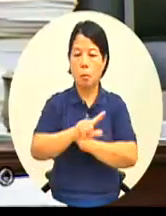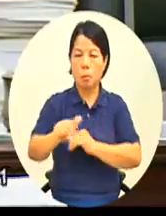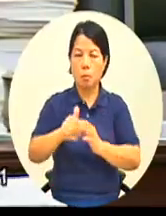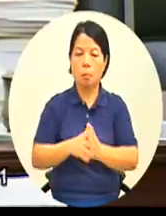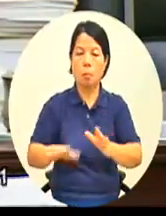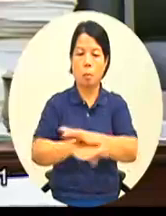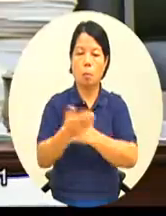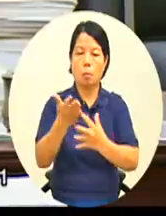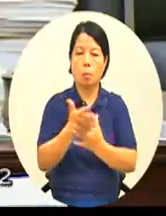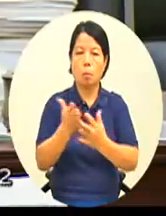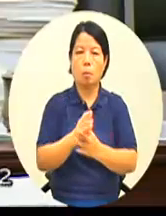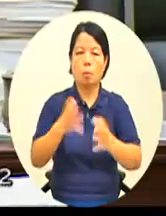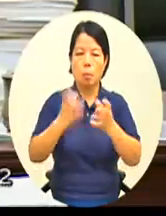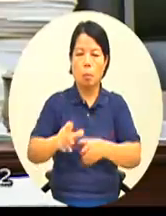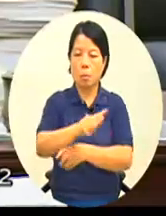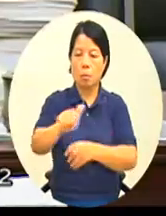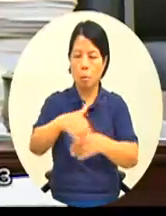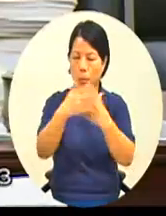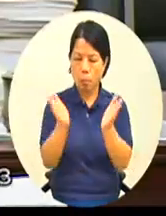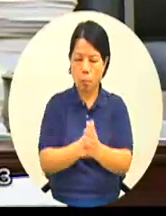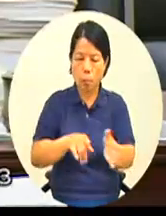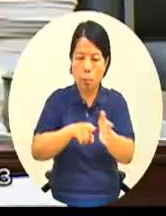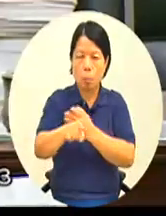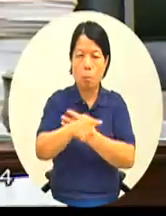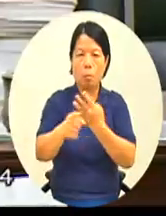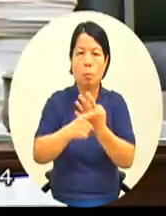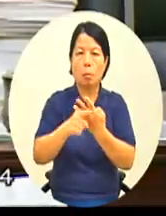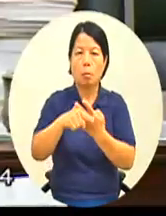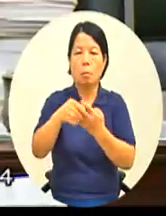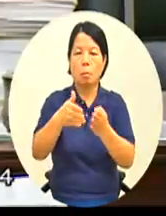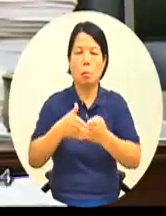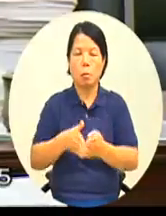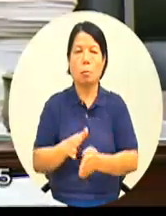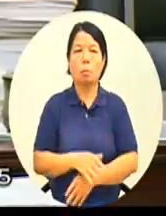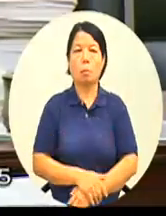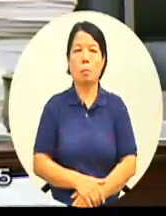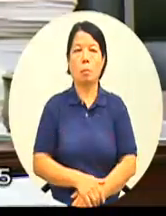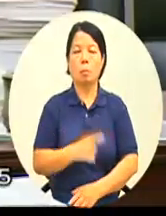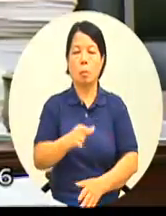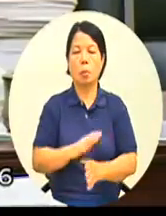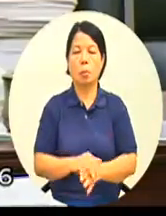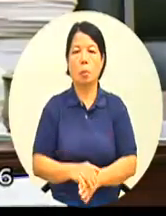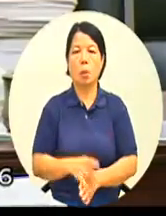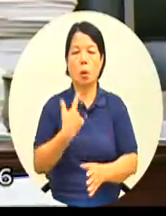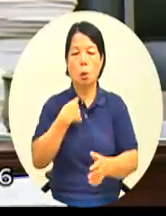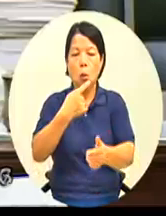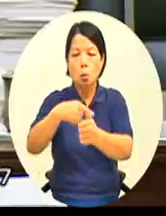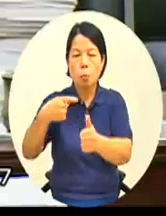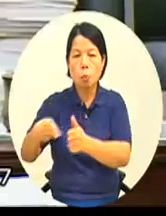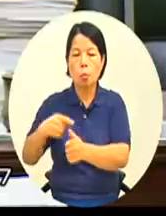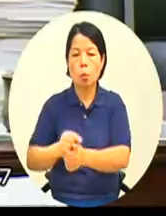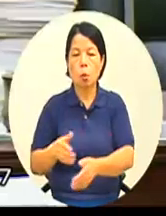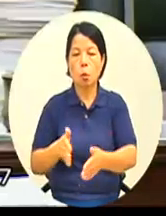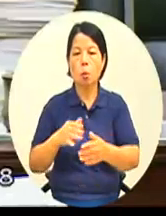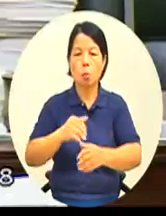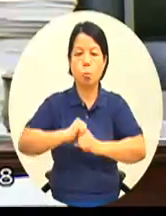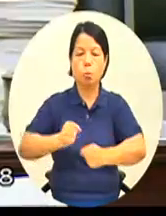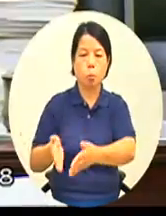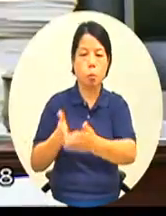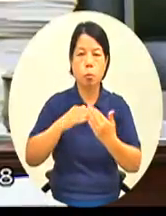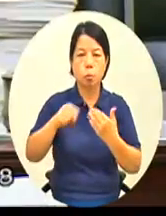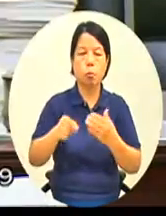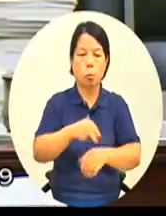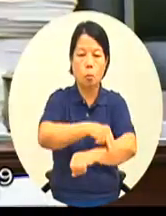间、这些的色彩，它可能是一个专业的一个领域。那我们希望不管是在护具、辅导的护具、附件的护具的设